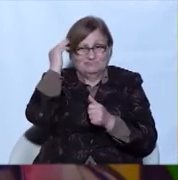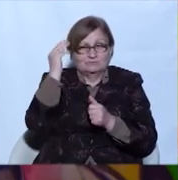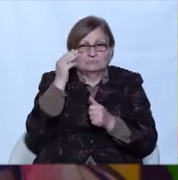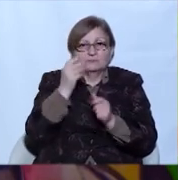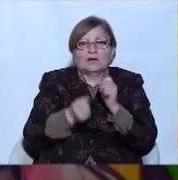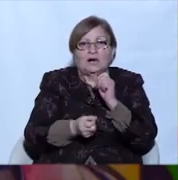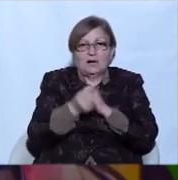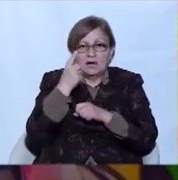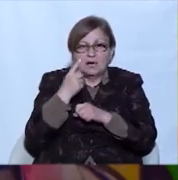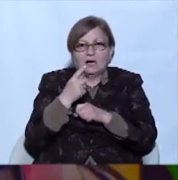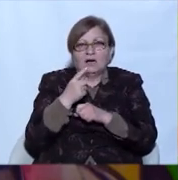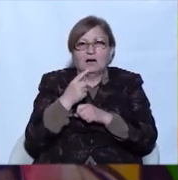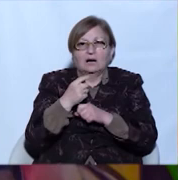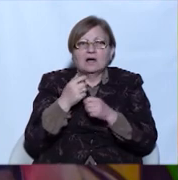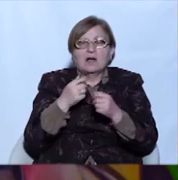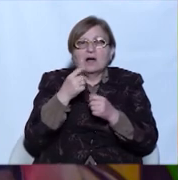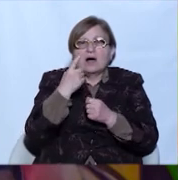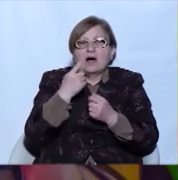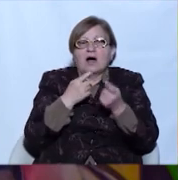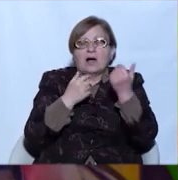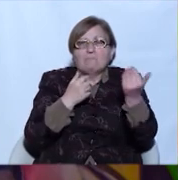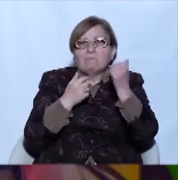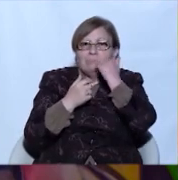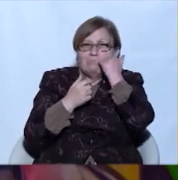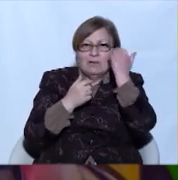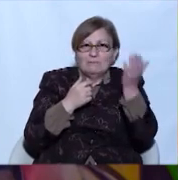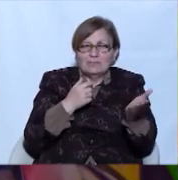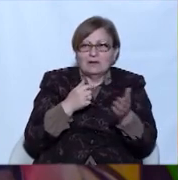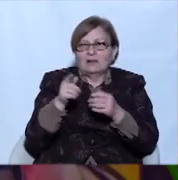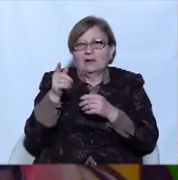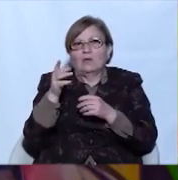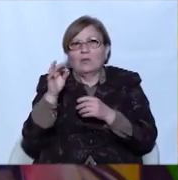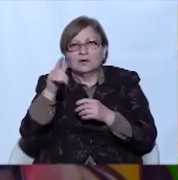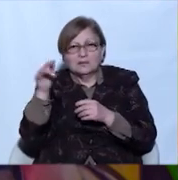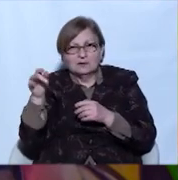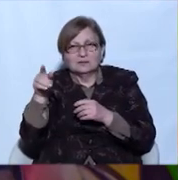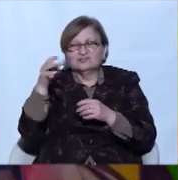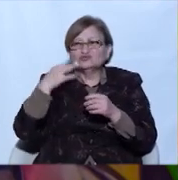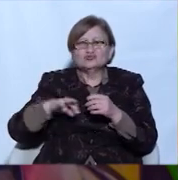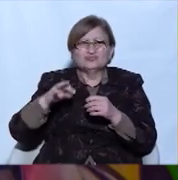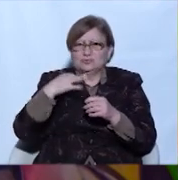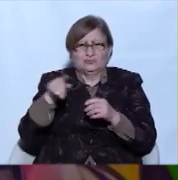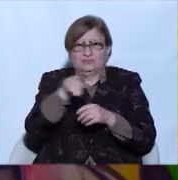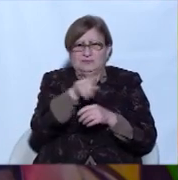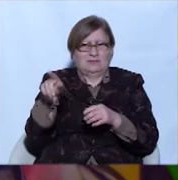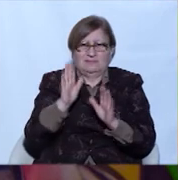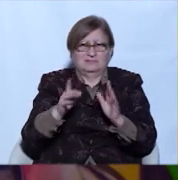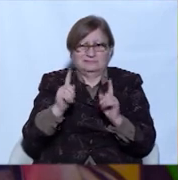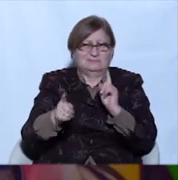აღმოჩნდა რომ ერთი მხრივ ბებია ეთელი და მეორე მხრივ ოგი რომელიც მისი შვილი სრულიადაც არ